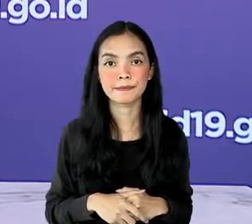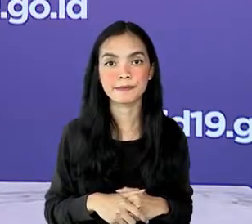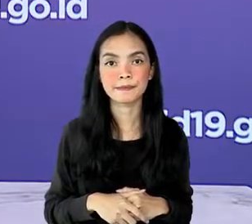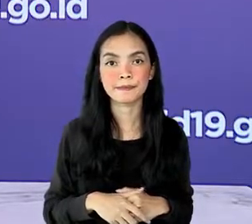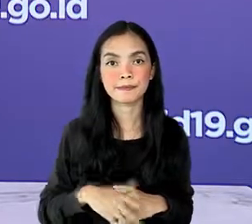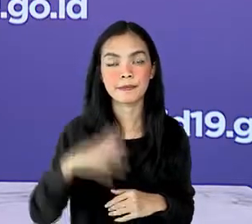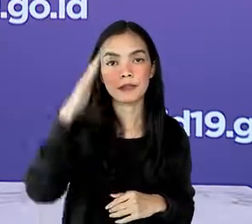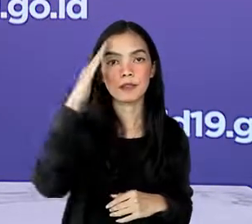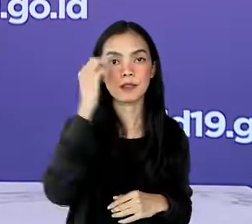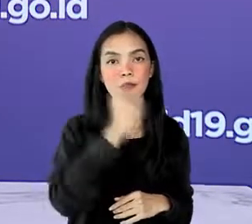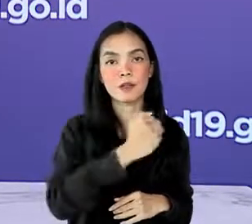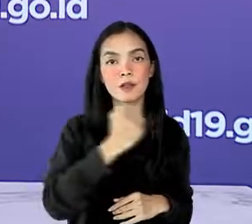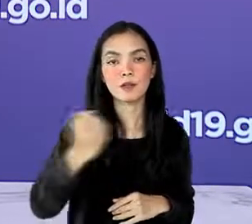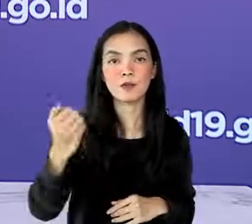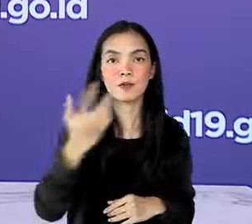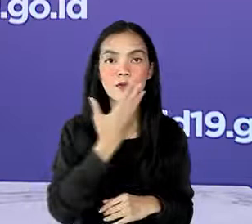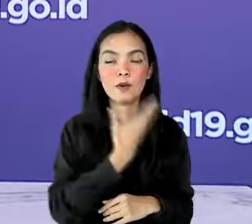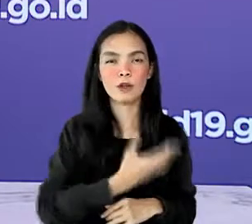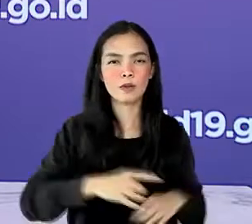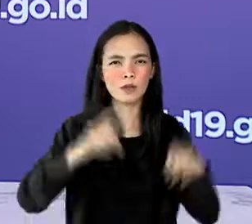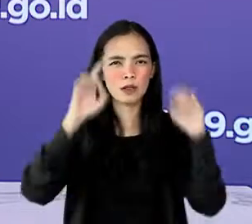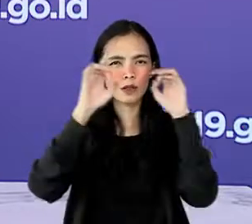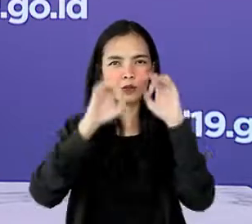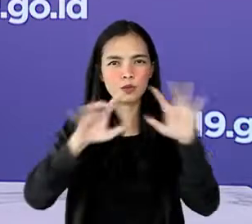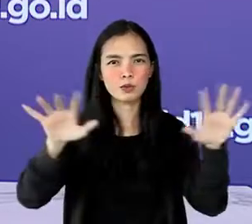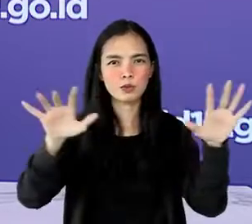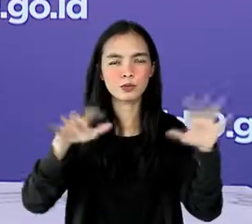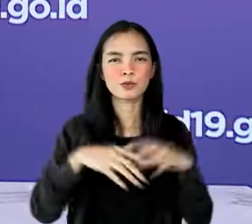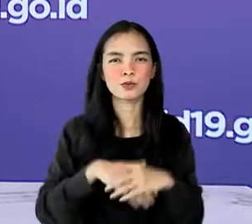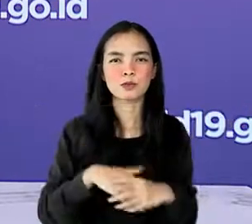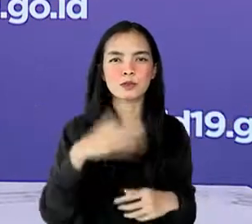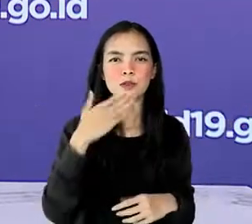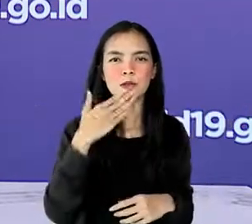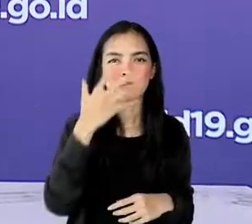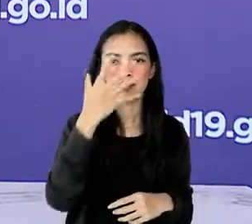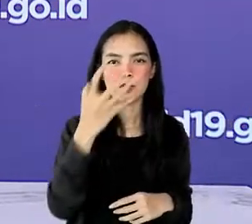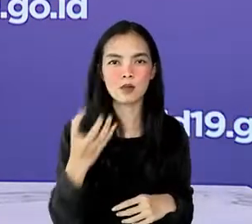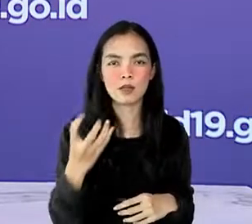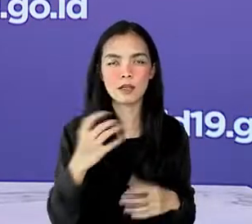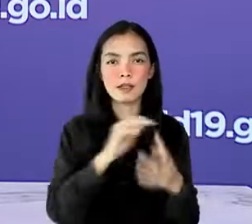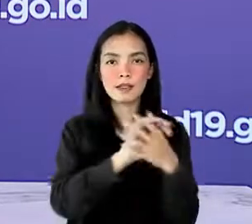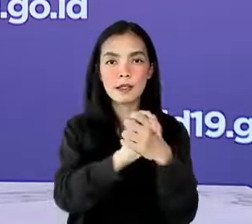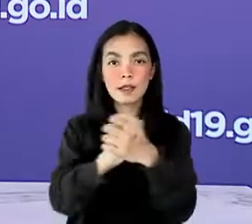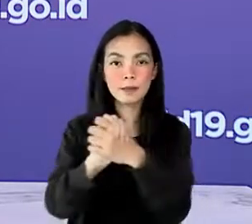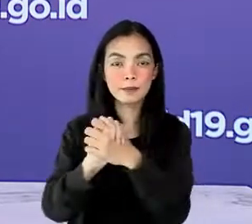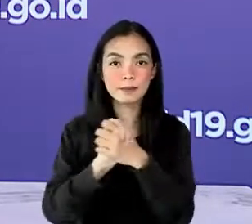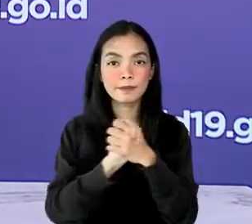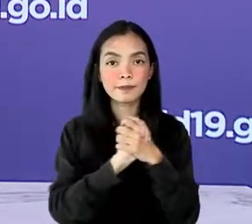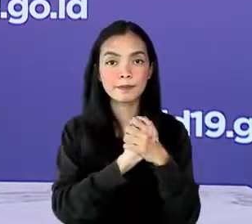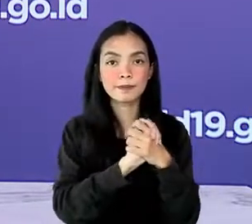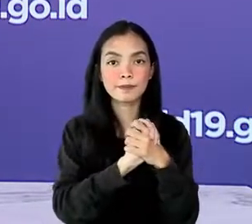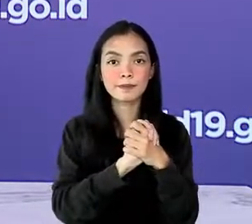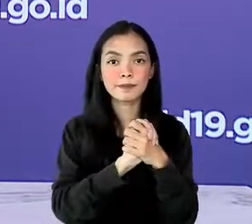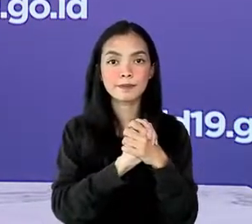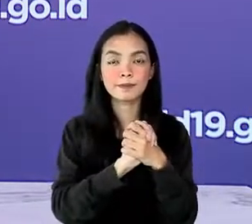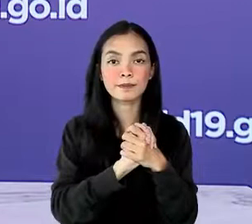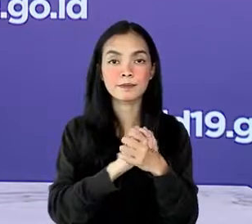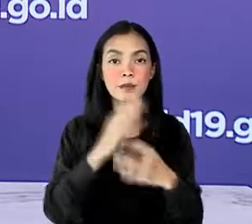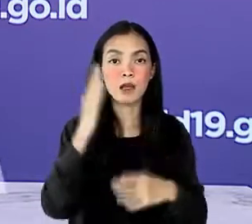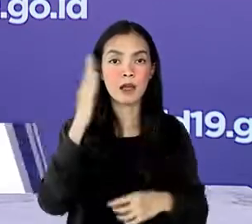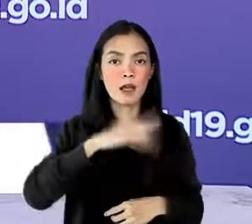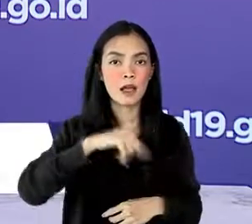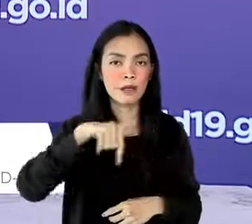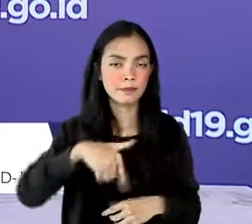Assalamualaikum warahmatullahi wabarakatuh. Selamat sore, salam sejahtera untuk kita semuanya. Hari